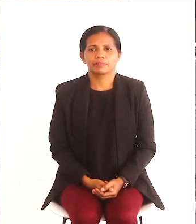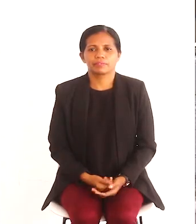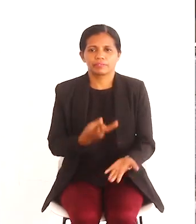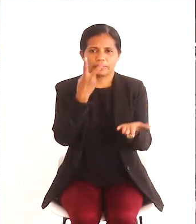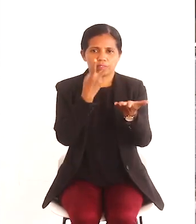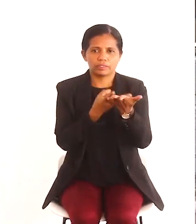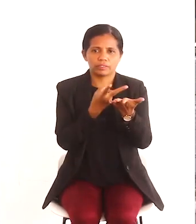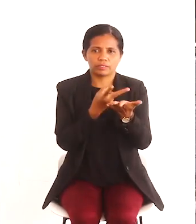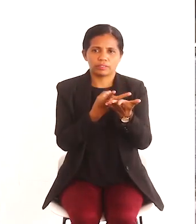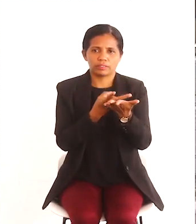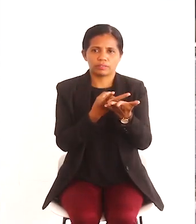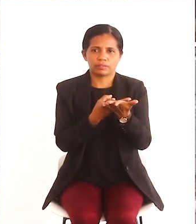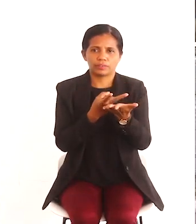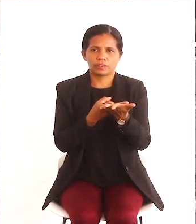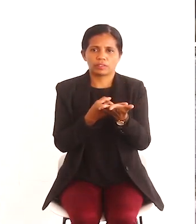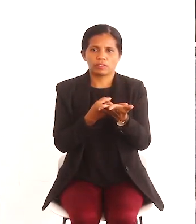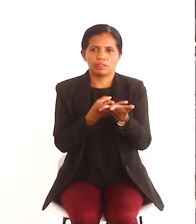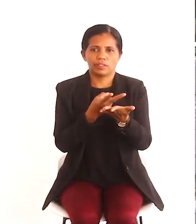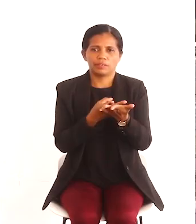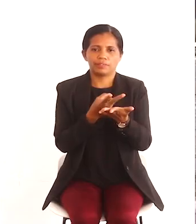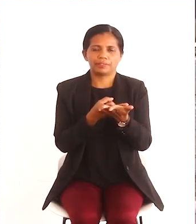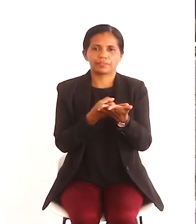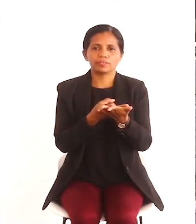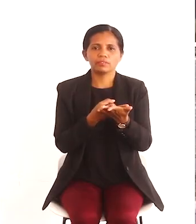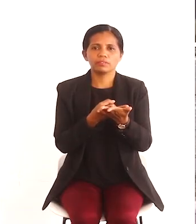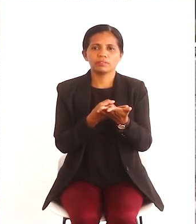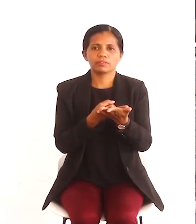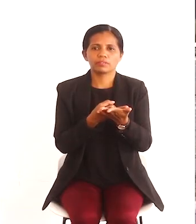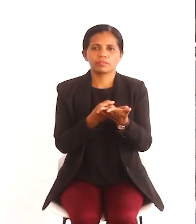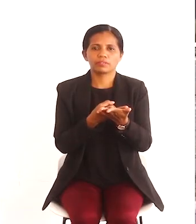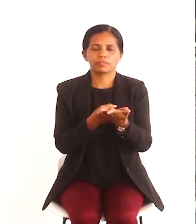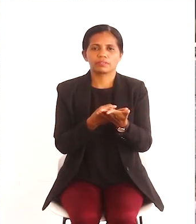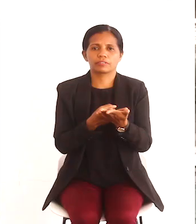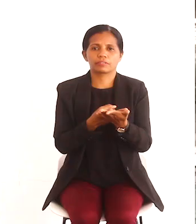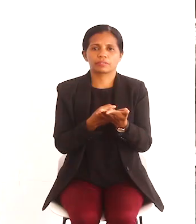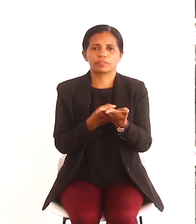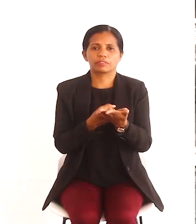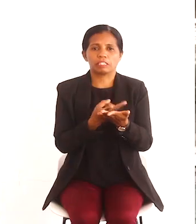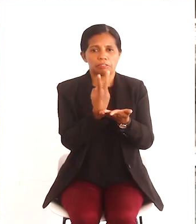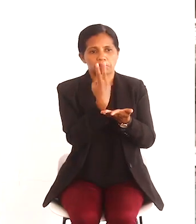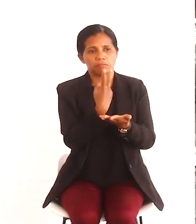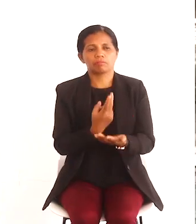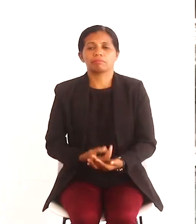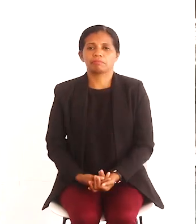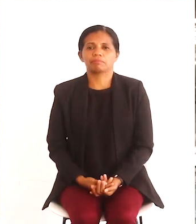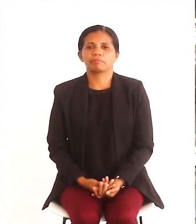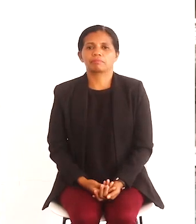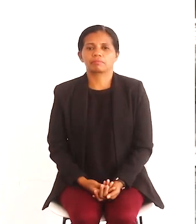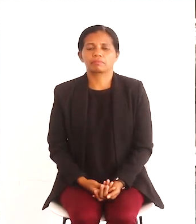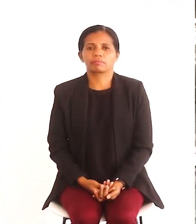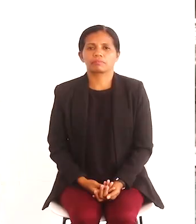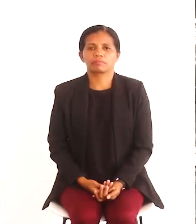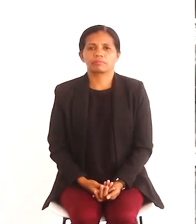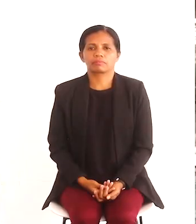mai be idane hit itu ah limang iane. Oke, ai hane sane ita komesa hane sane